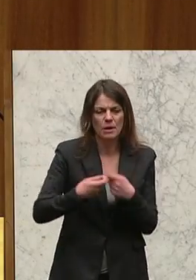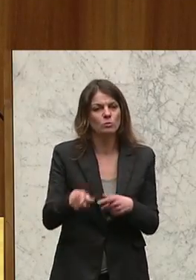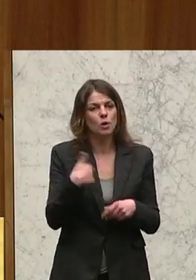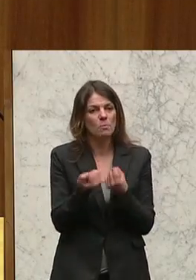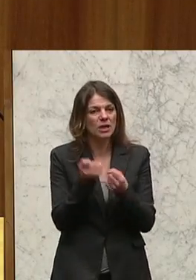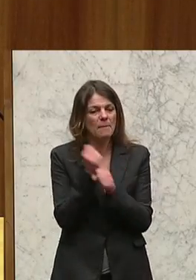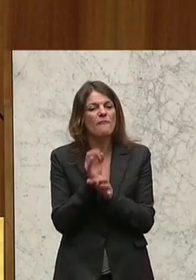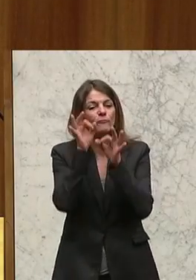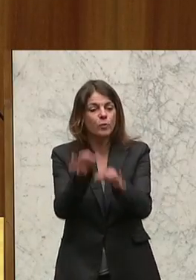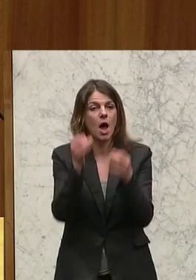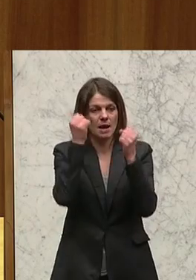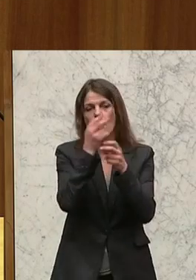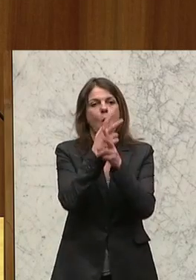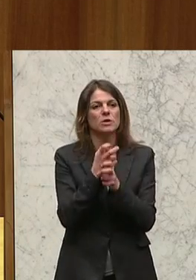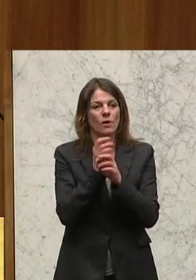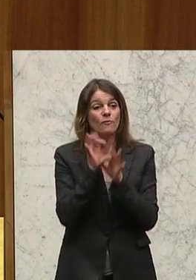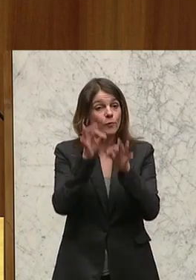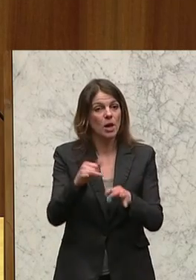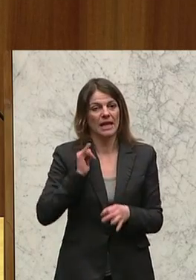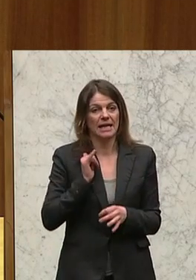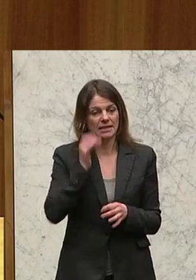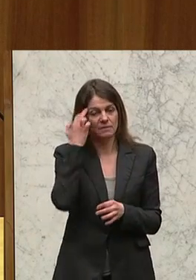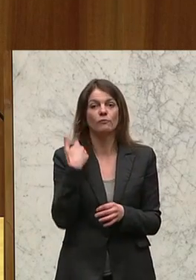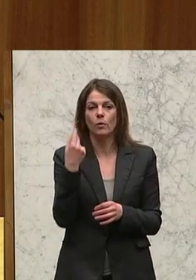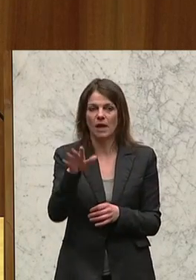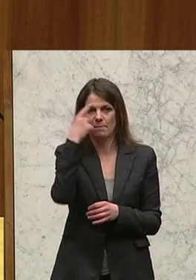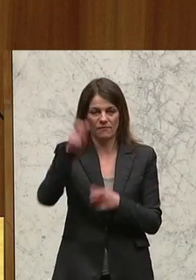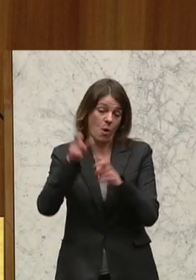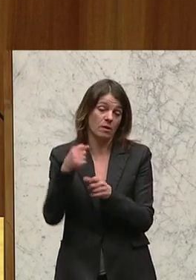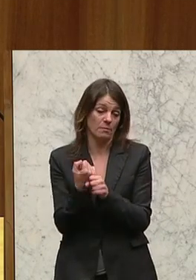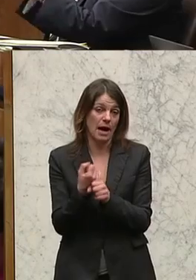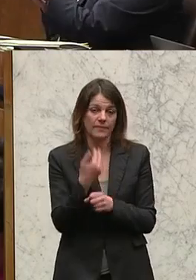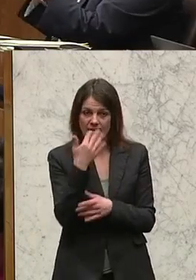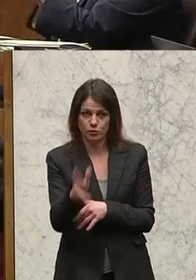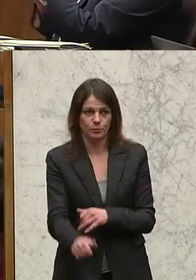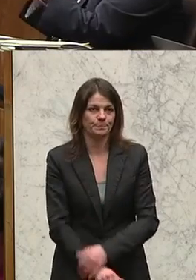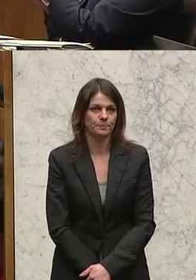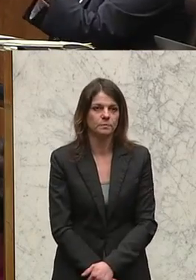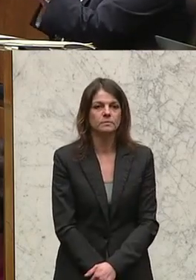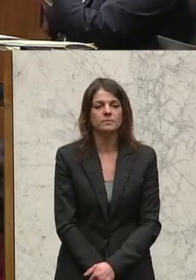für die Republik Österreich und für die Interessen Ihrer Bevölkerung machen. Danke sehr.